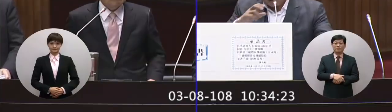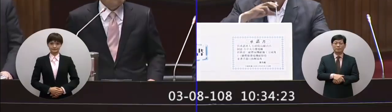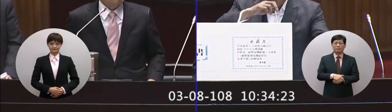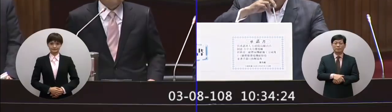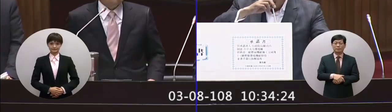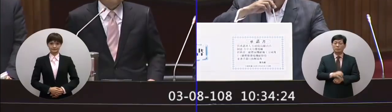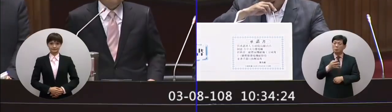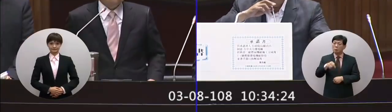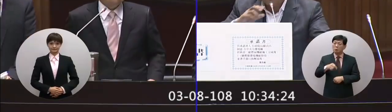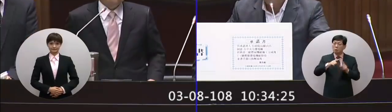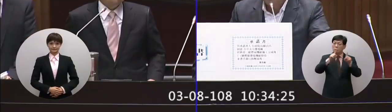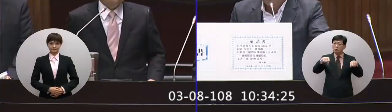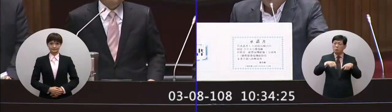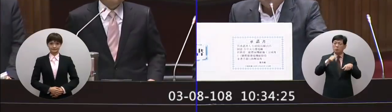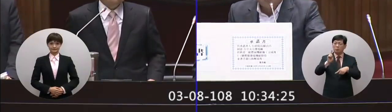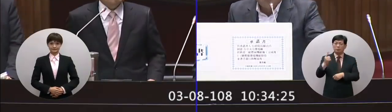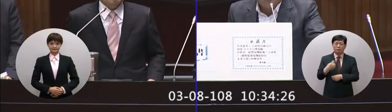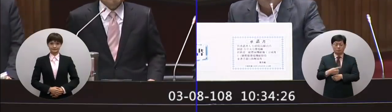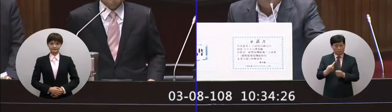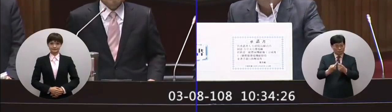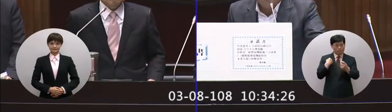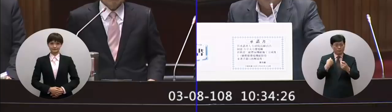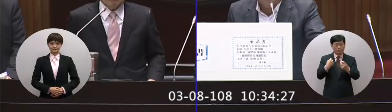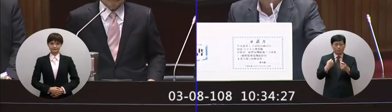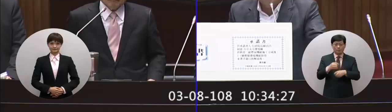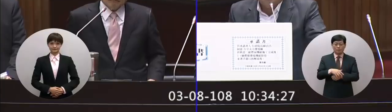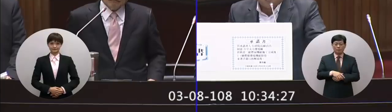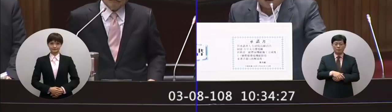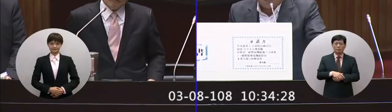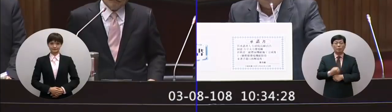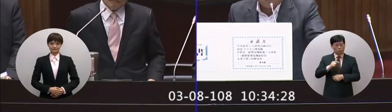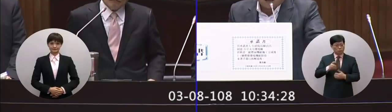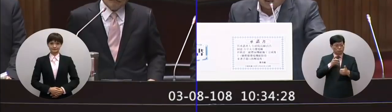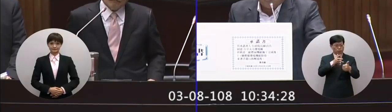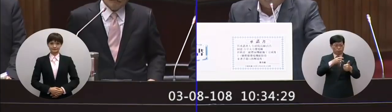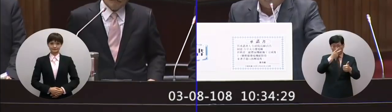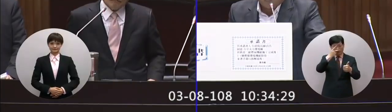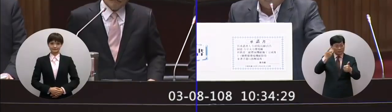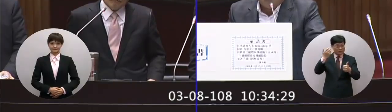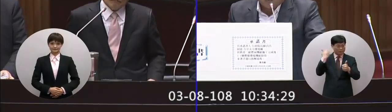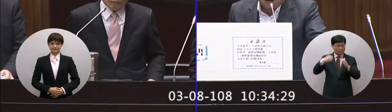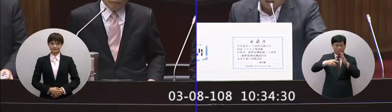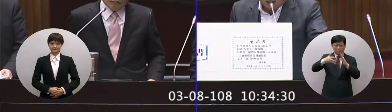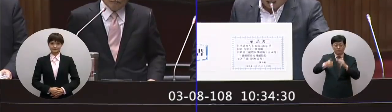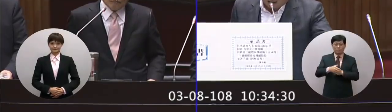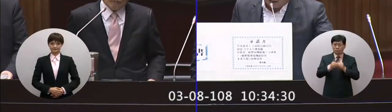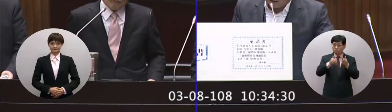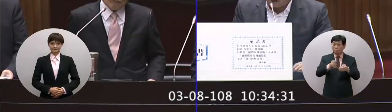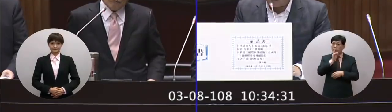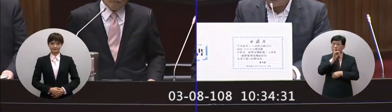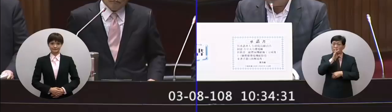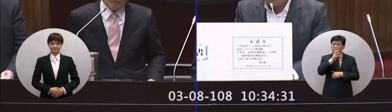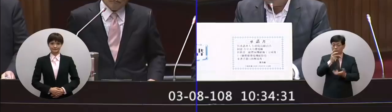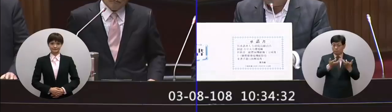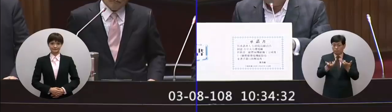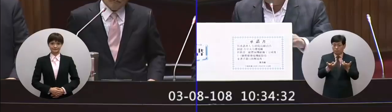个为什么有这一份承诺书？因为去年哈，我在这里咨询我们的赖前院长，哈，针对台中